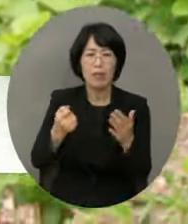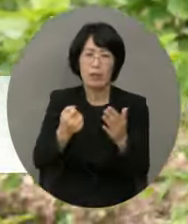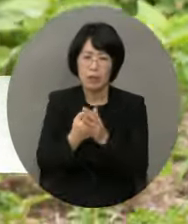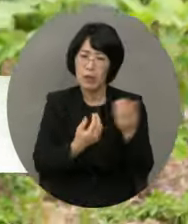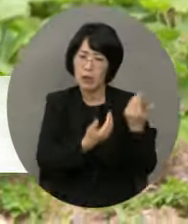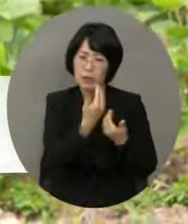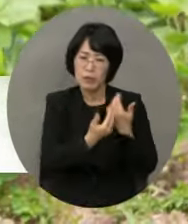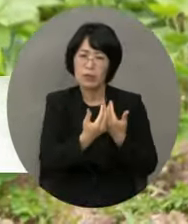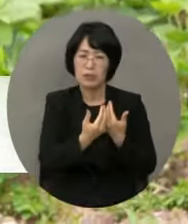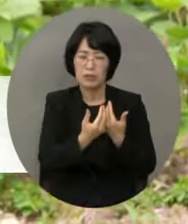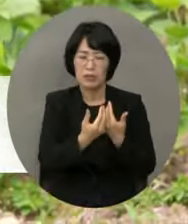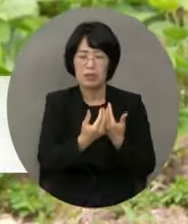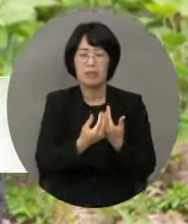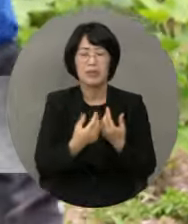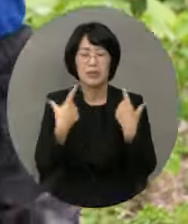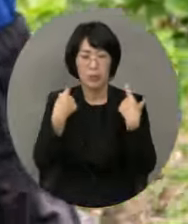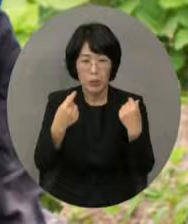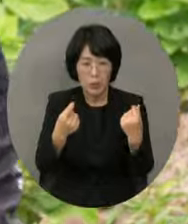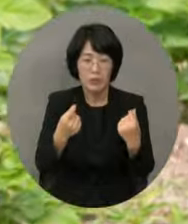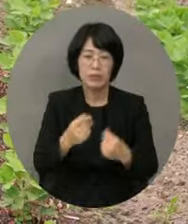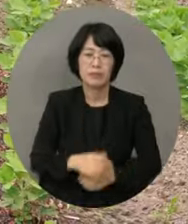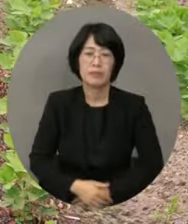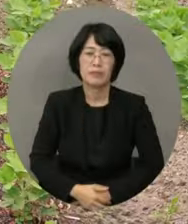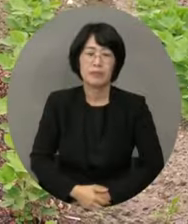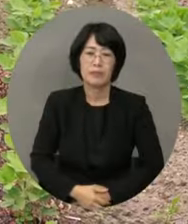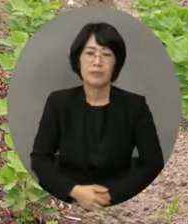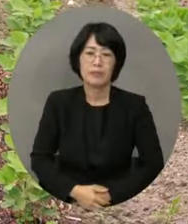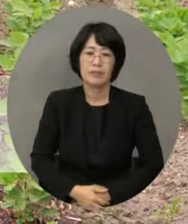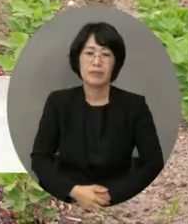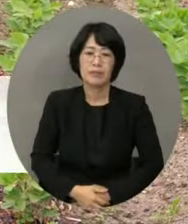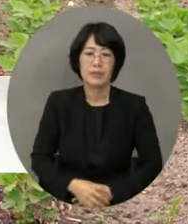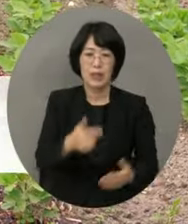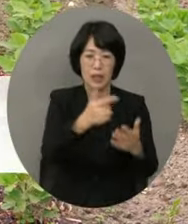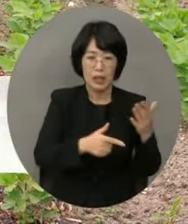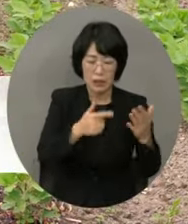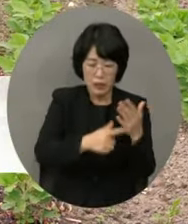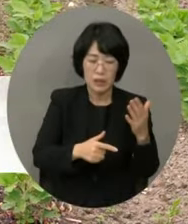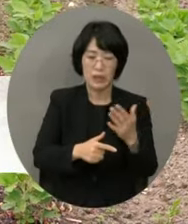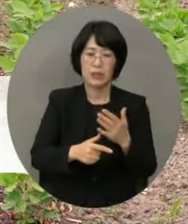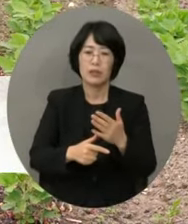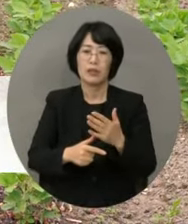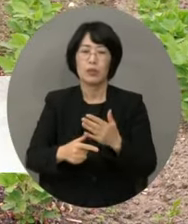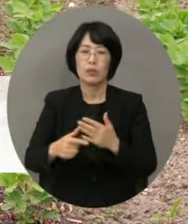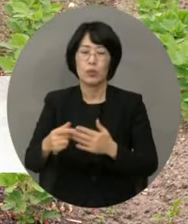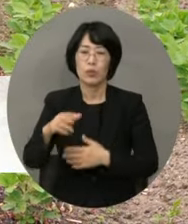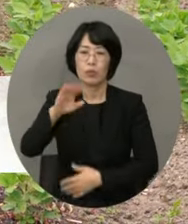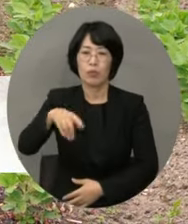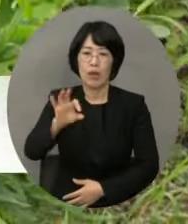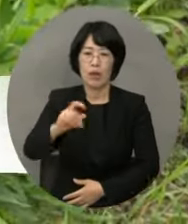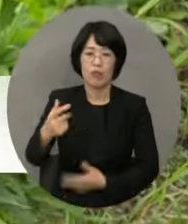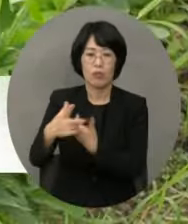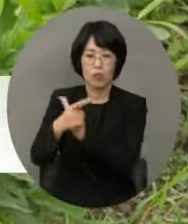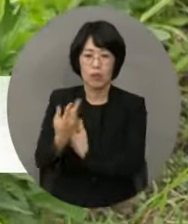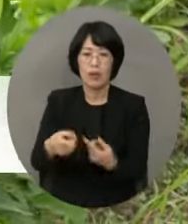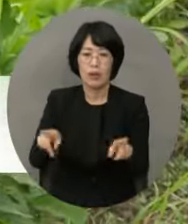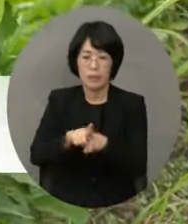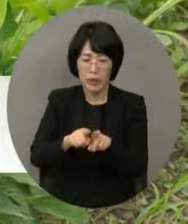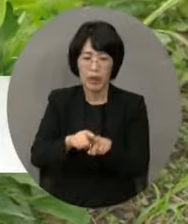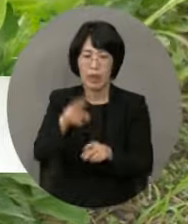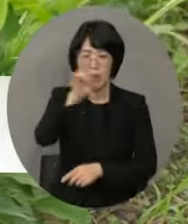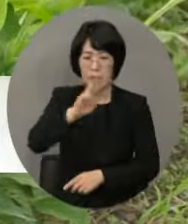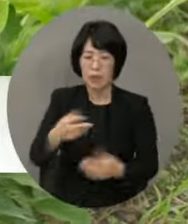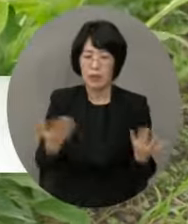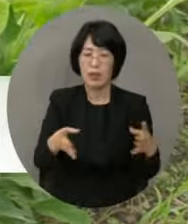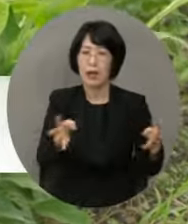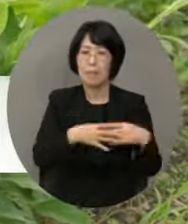갈등을 겪는 등 불안정하기는 마찬가지였습니다. 강진군과 도암농협이 올해 처음으로 베트남 풍이편과 업무 협약을